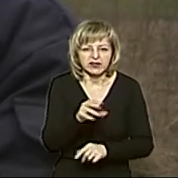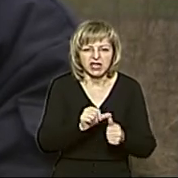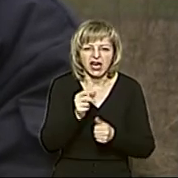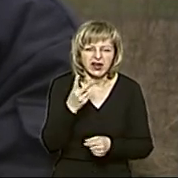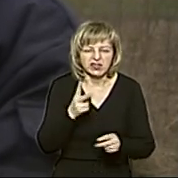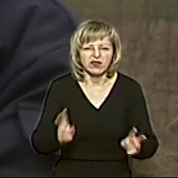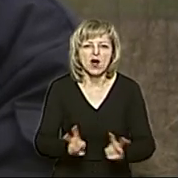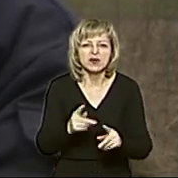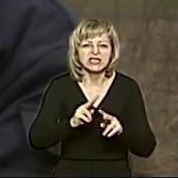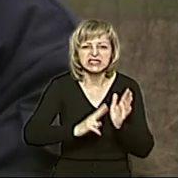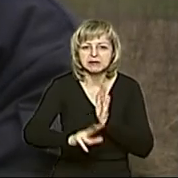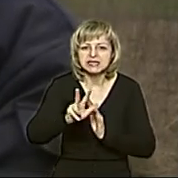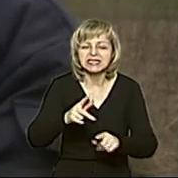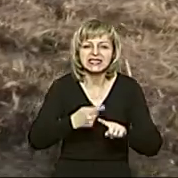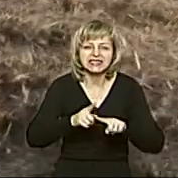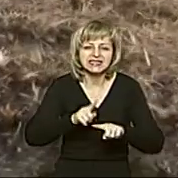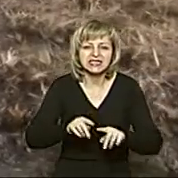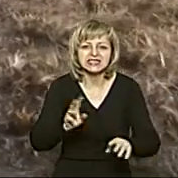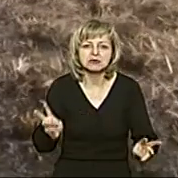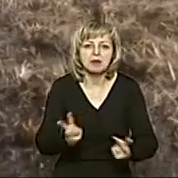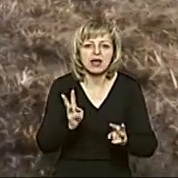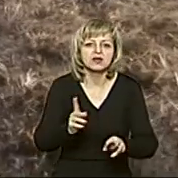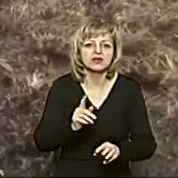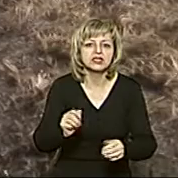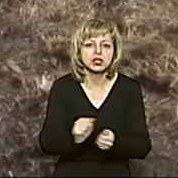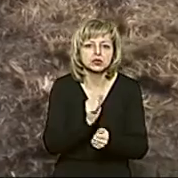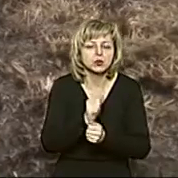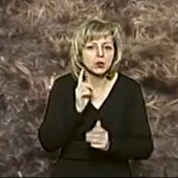пожеж, 73 – це спалювання сухої трави. Згорає